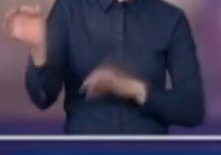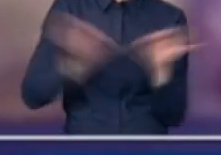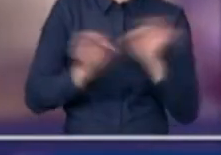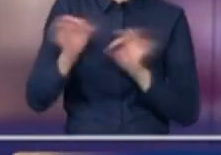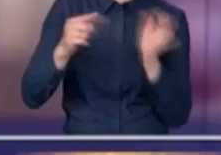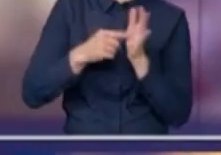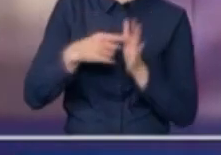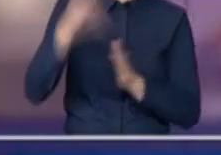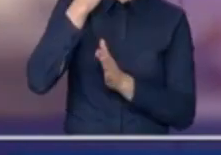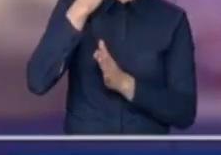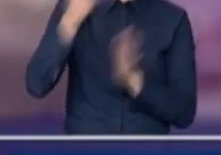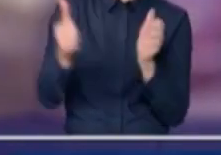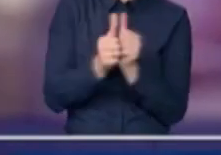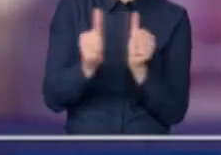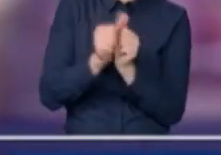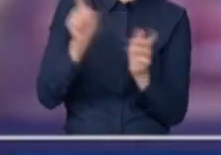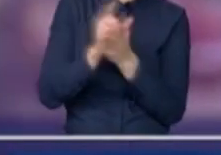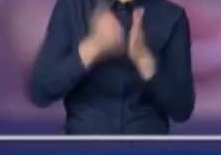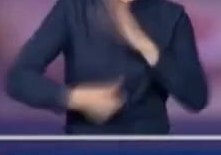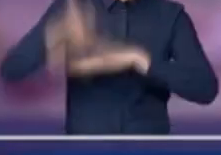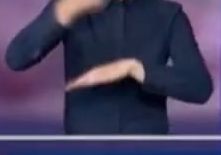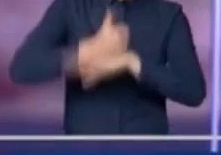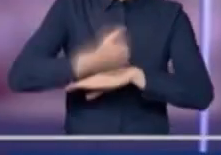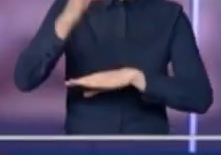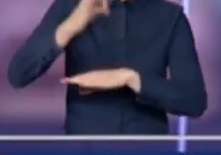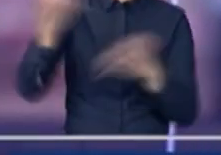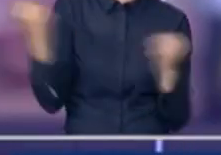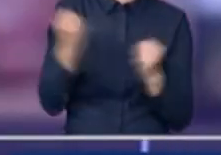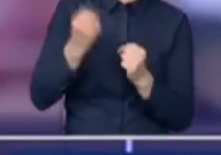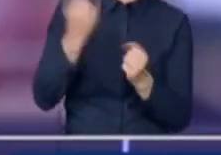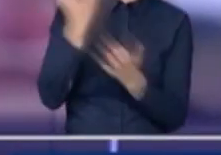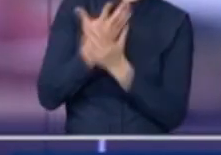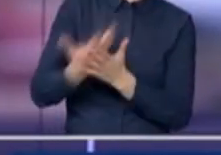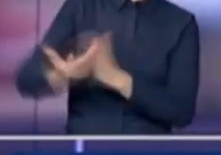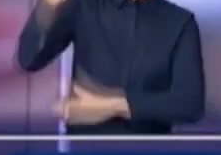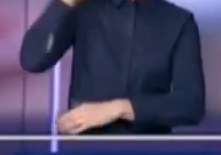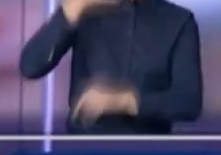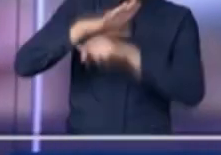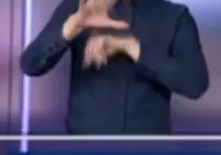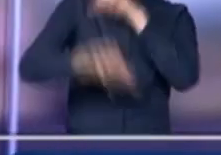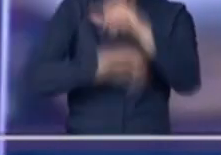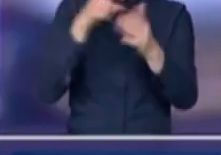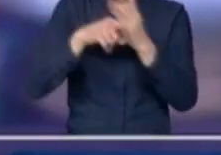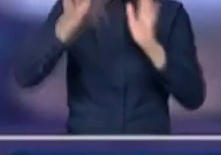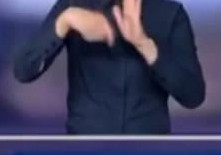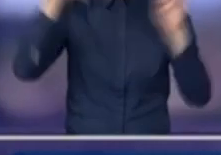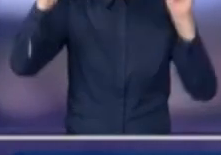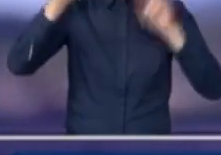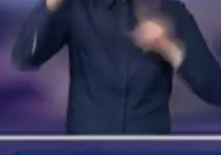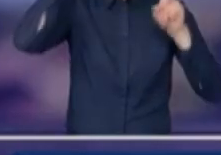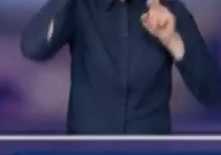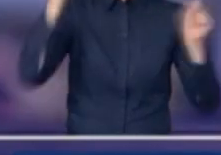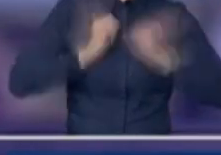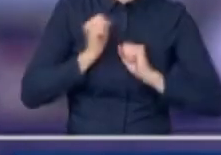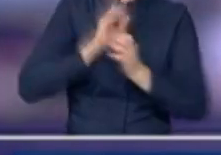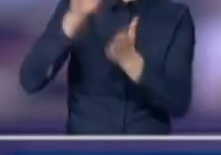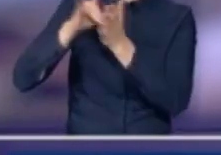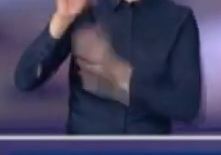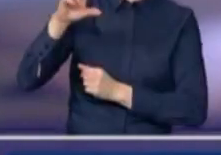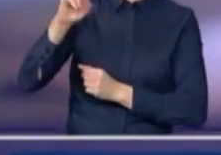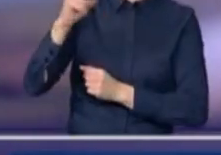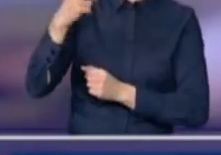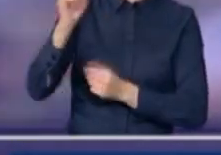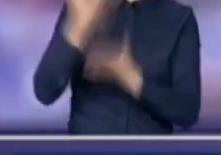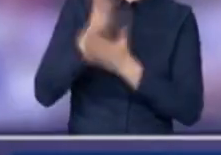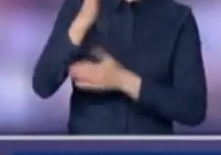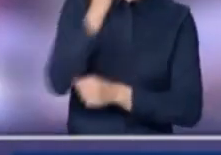asystentki i demonicznej redaktor naczelnej magazynu modowego ma już 15 lat. Film Diabeł ubiera się u Prady obchodzi jubileusz. Produkcja stała się